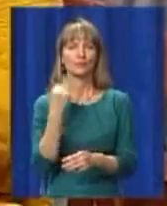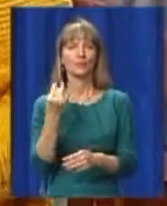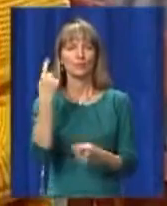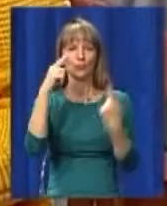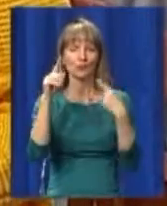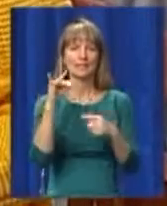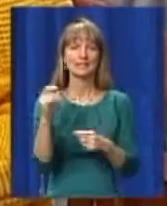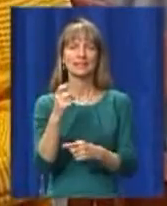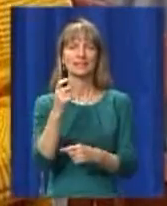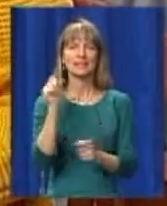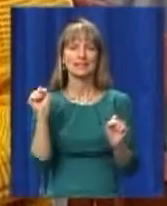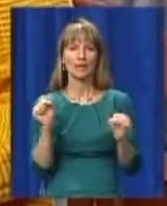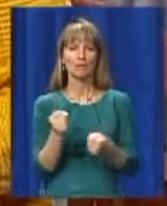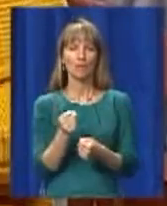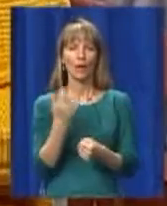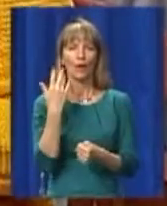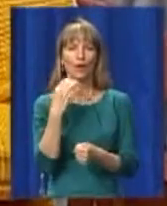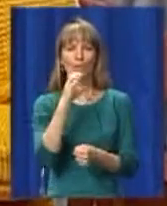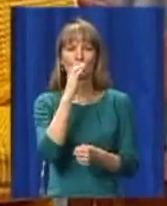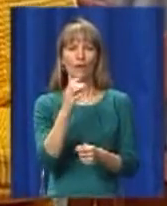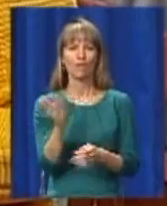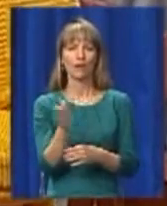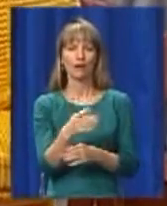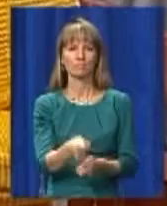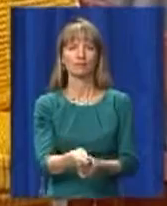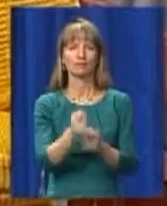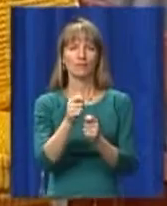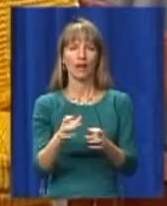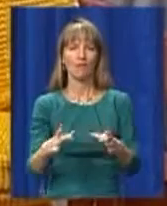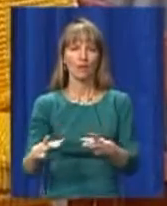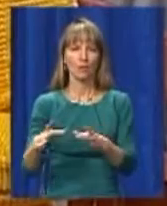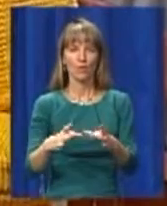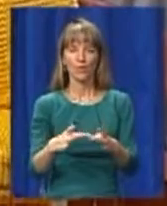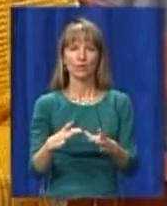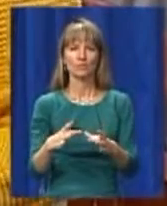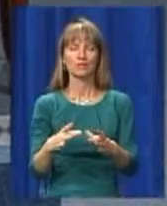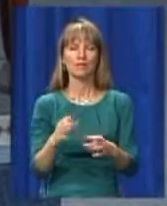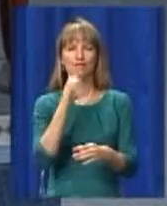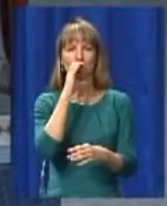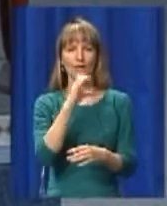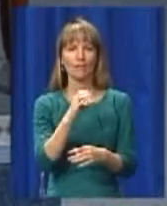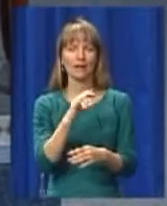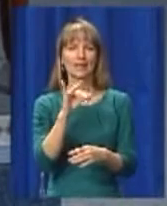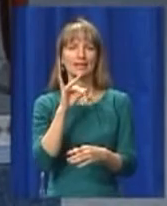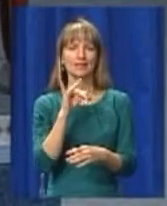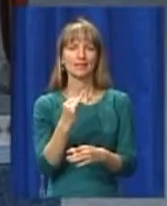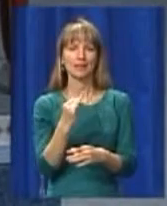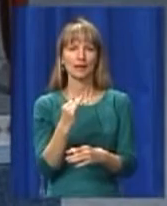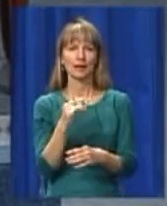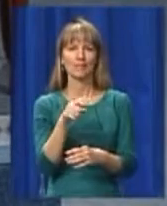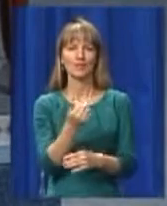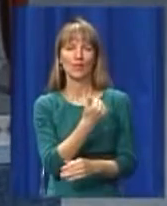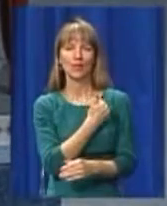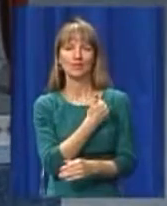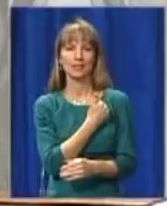мультик зимового такого походження, когда Вовк ловил рыбу в ополонці. Напевно, это был Вовк, если я не помиляюсь, так, Вовк. Да. И он